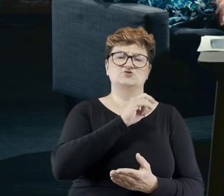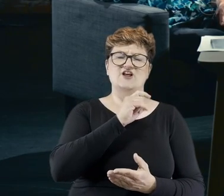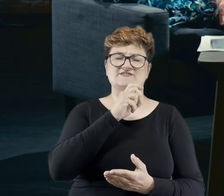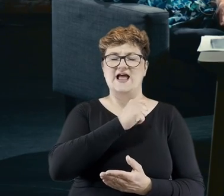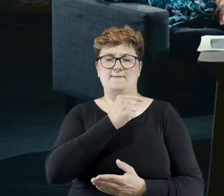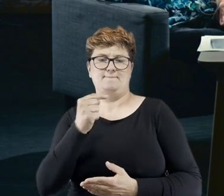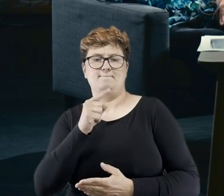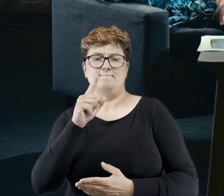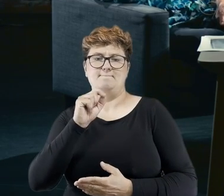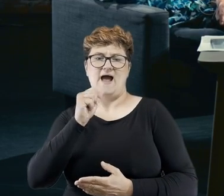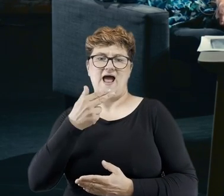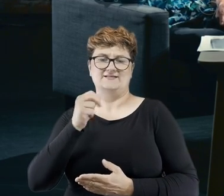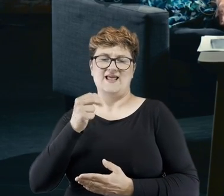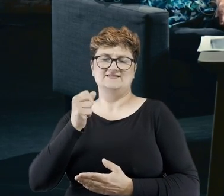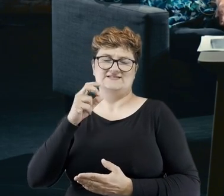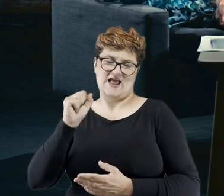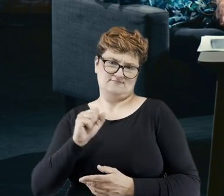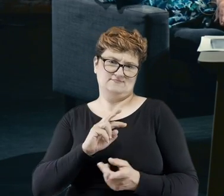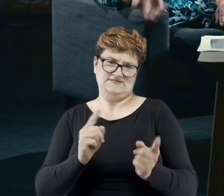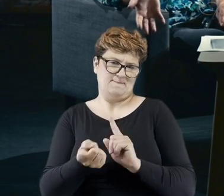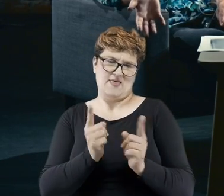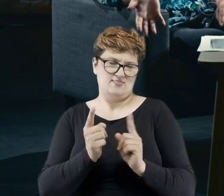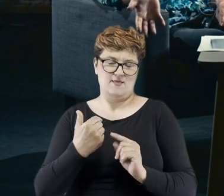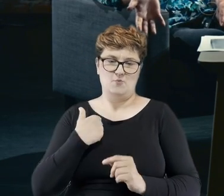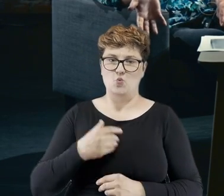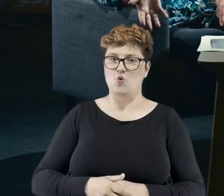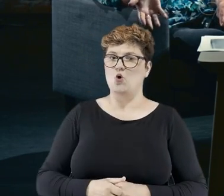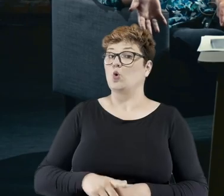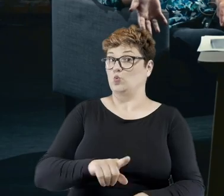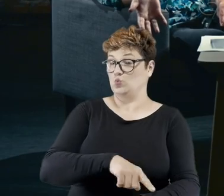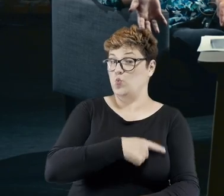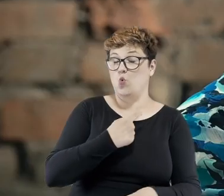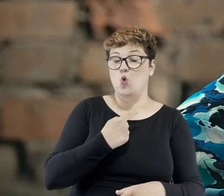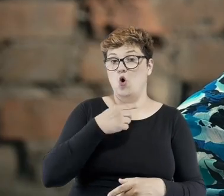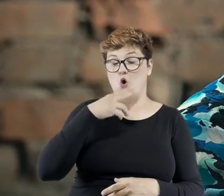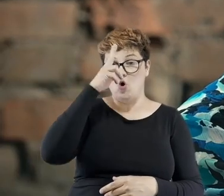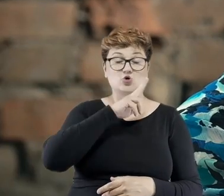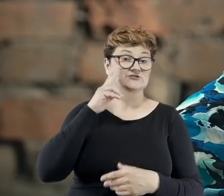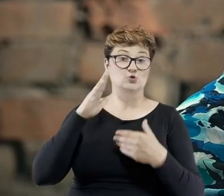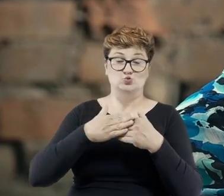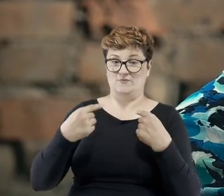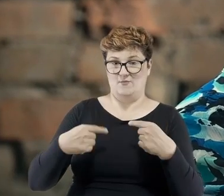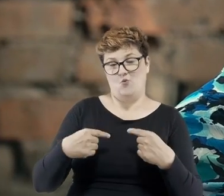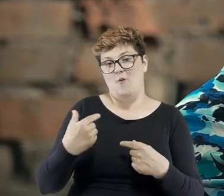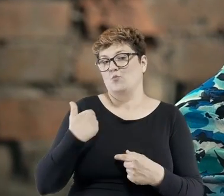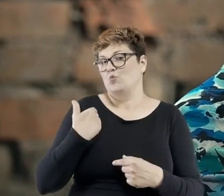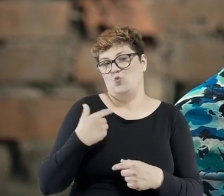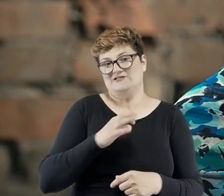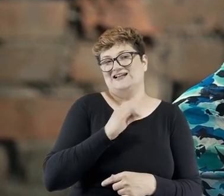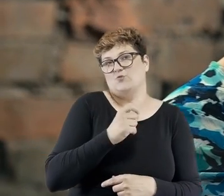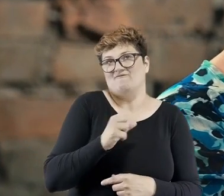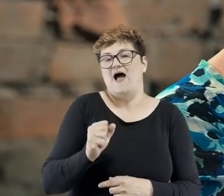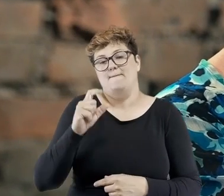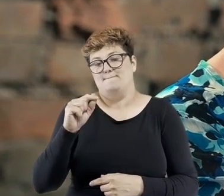myślnik Panieńska, więc to było zamiennie. Na początku bardzo długo jako nieślubna córka po prostu funkcjonowała jako Stanisława